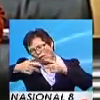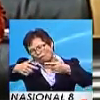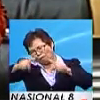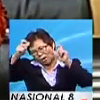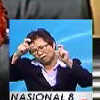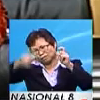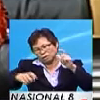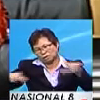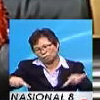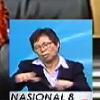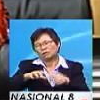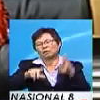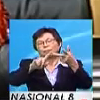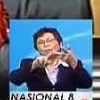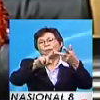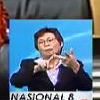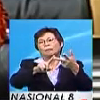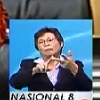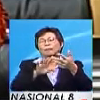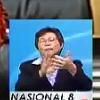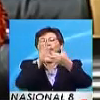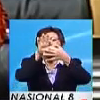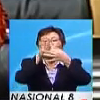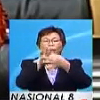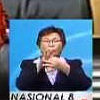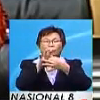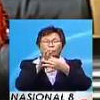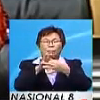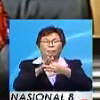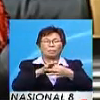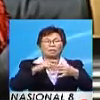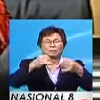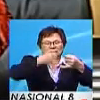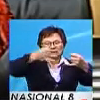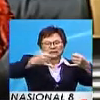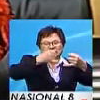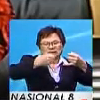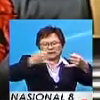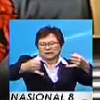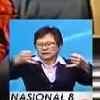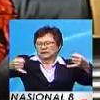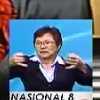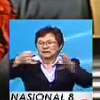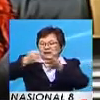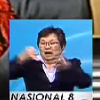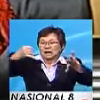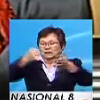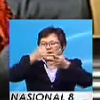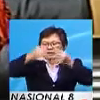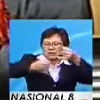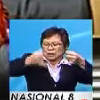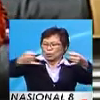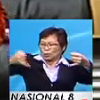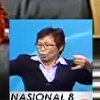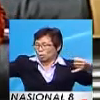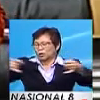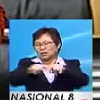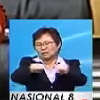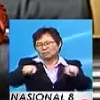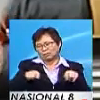segera yang ketiga memasang gegelung dawai Berduri atau bab way dengan izin di